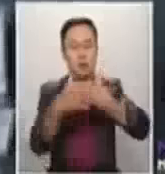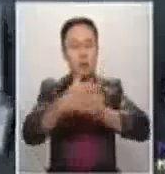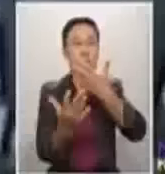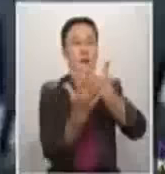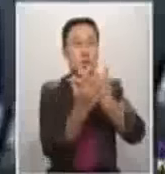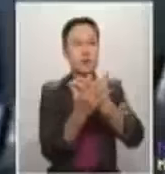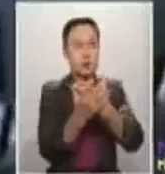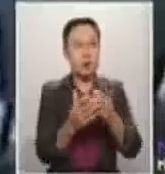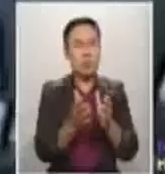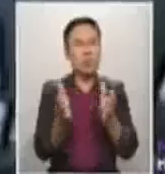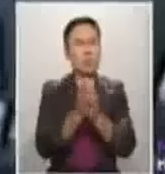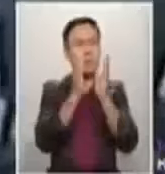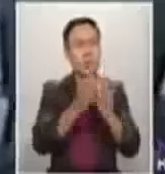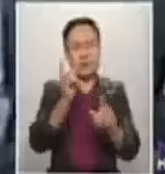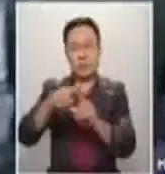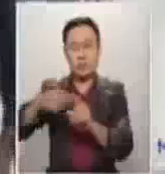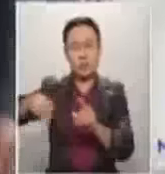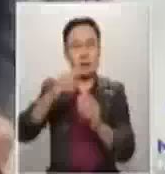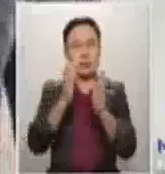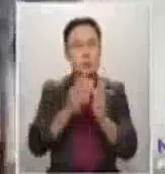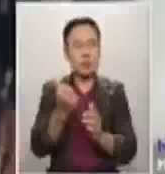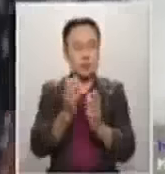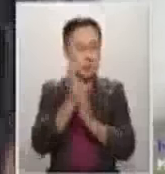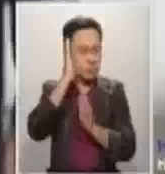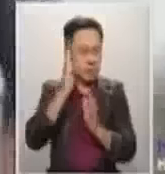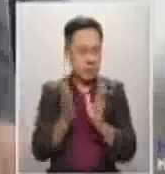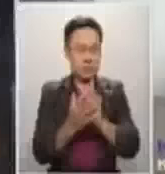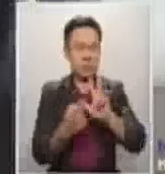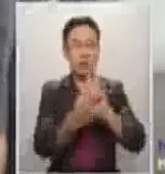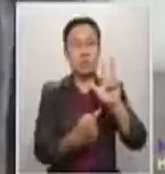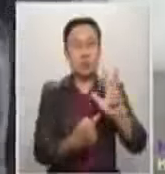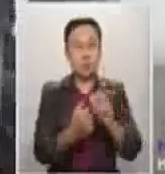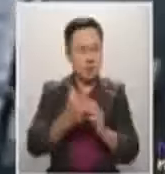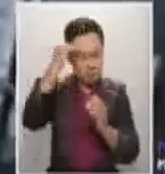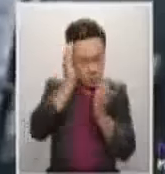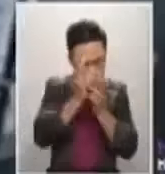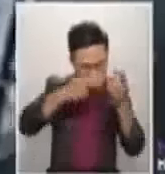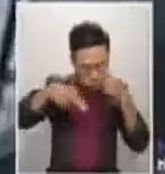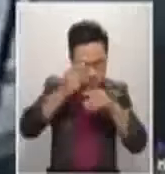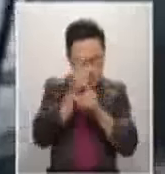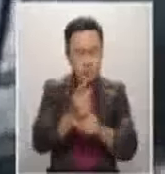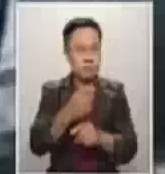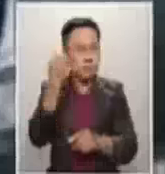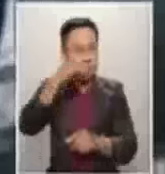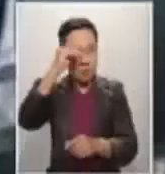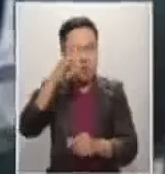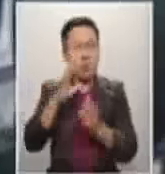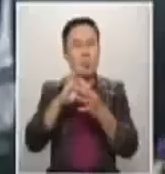ที่2ขังร่วมกับทางผู้ต้องหาชายรวม3คนนะคะก็มีตำรวจคอยดูแลตลอด24ชั่วโมงเพ